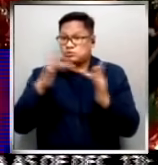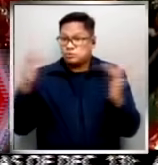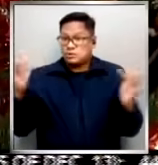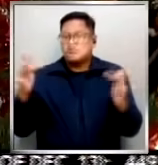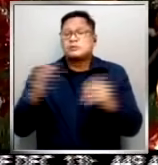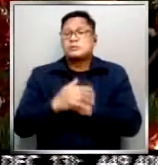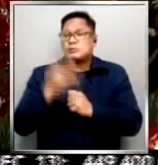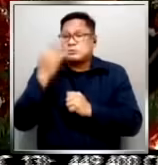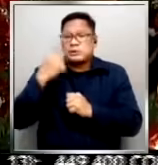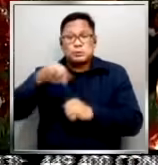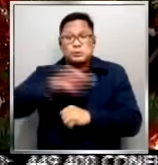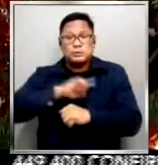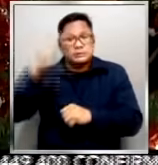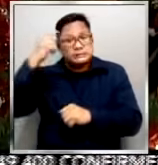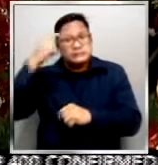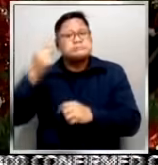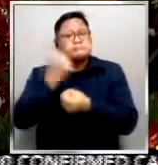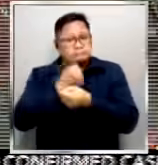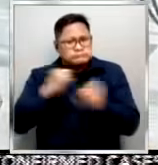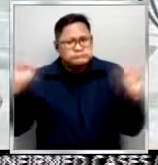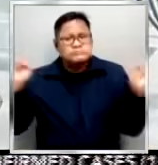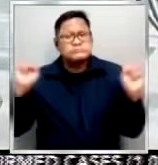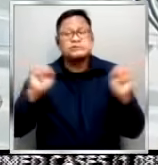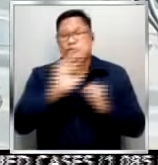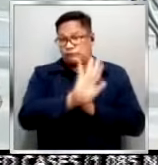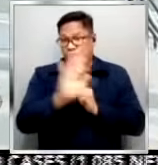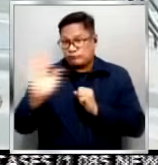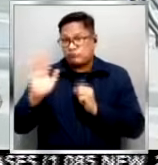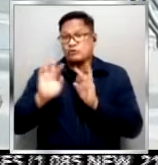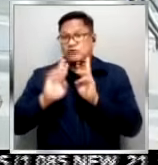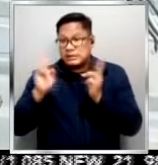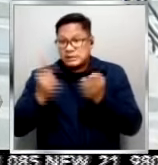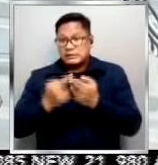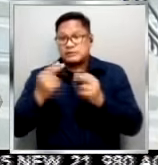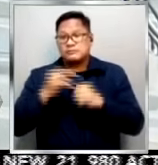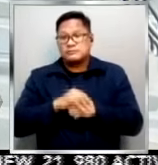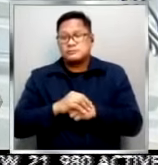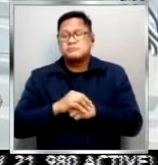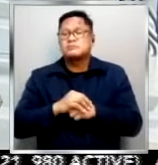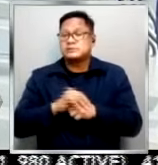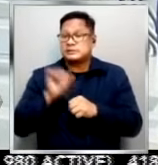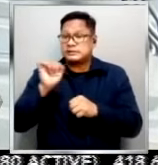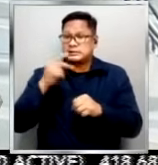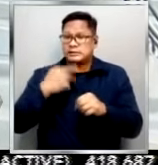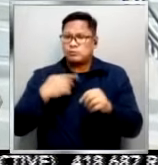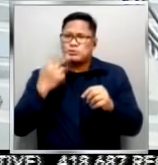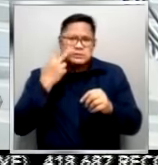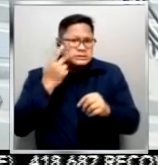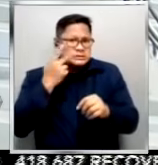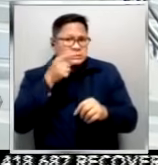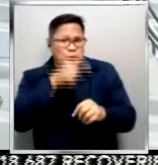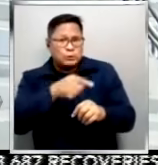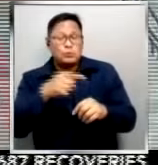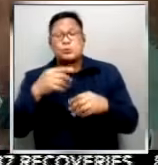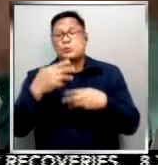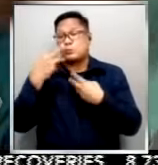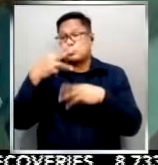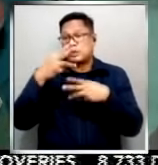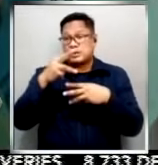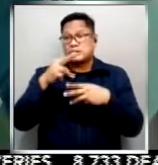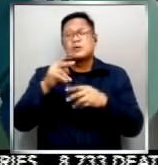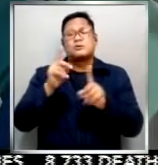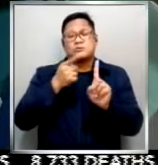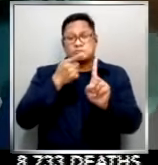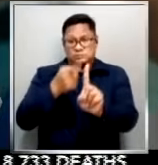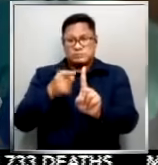the safety of your loved ones. Naabutan naman naming nag-window shopping sa Marikina si Nanay Marilet. Iba